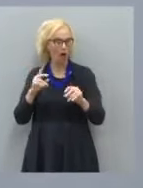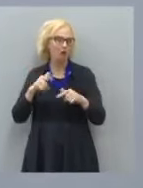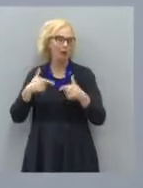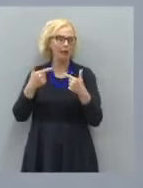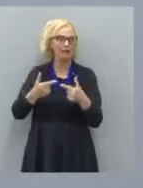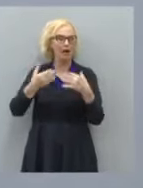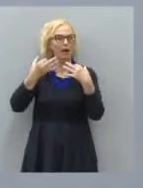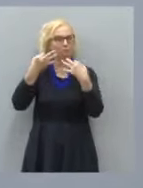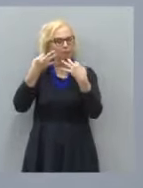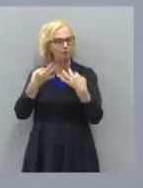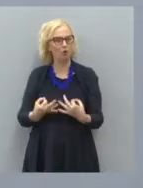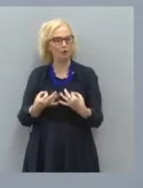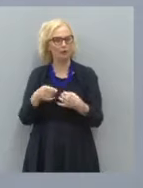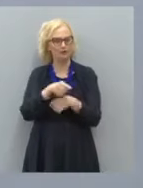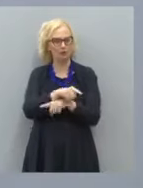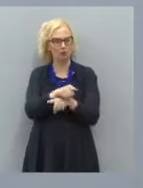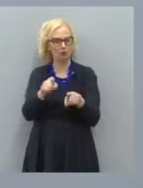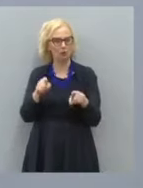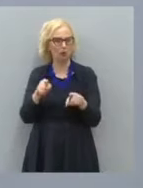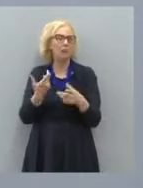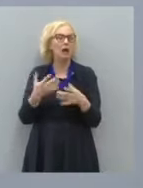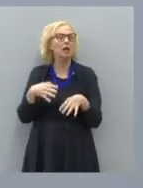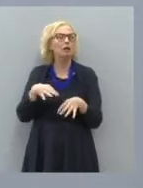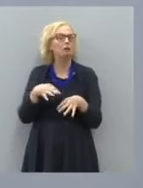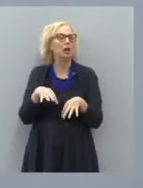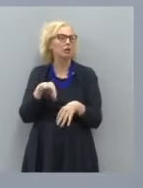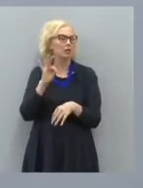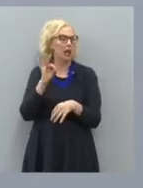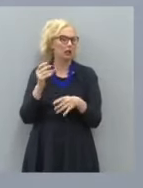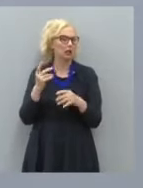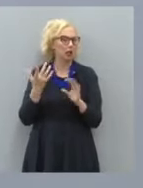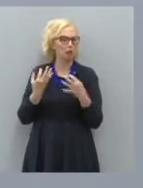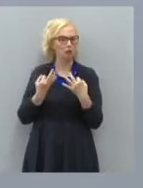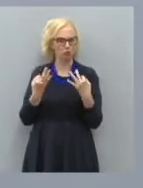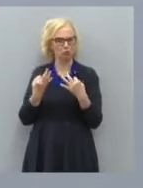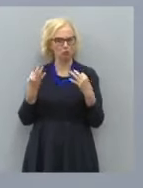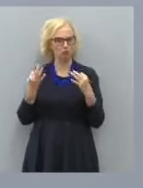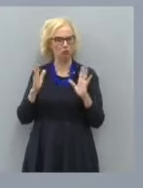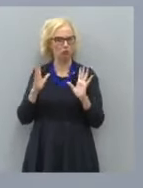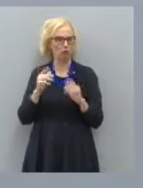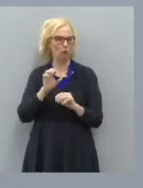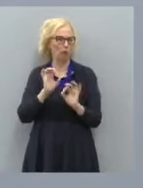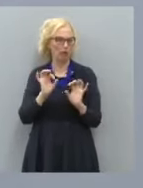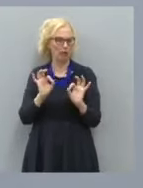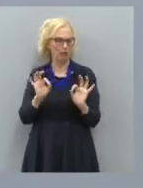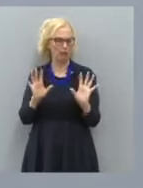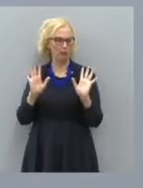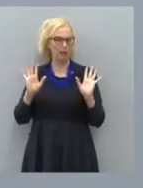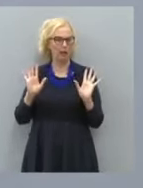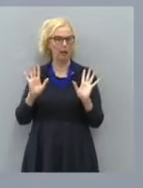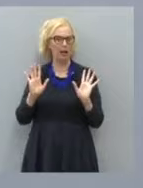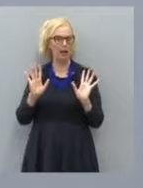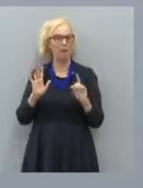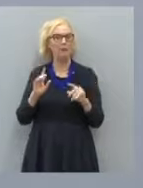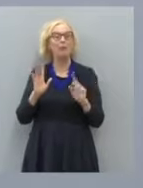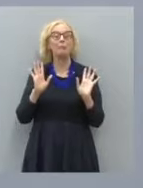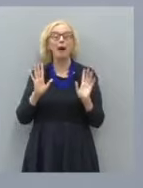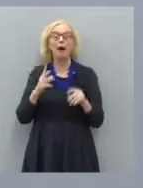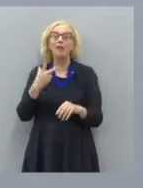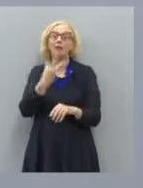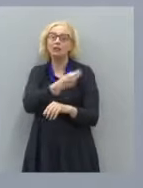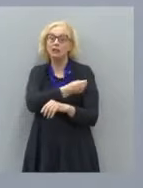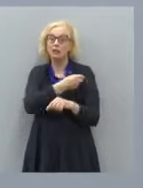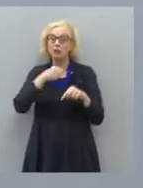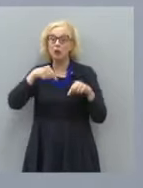legittima però la di fronte ad un evento e la vaccinazione destra è fatta adesso ne conosciamo vaccinale